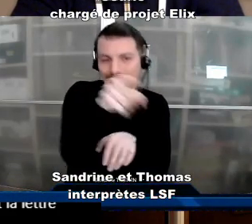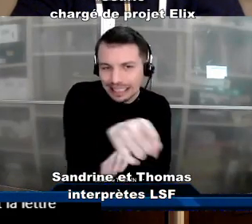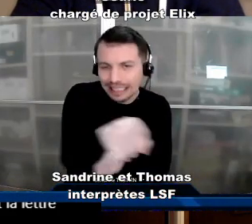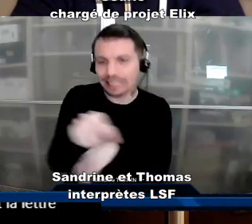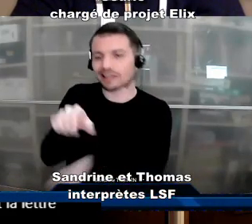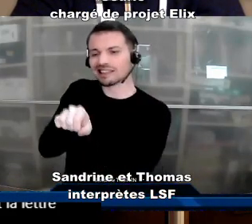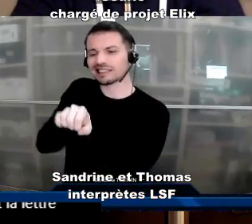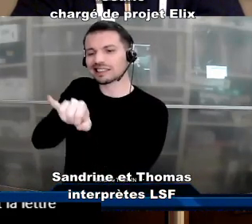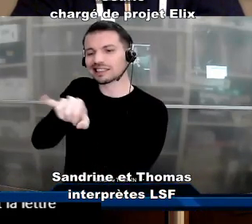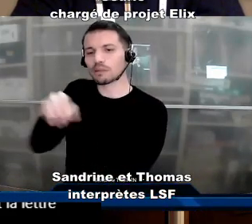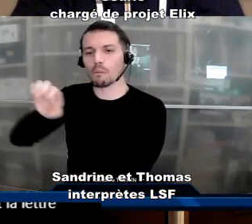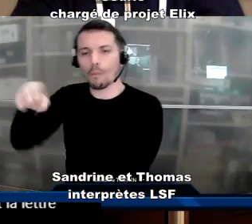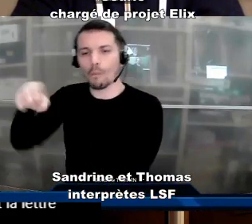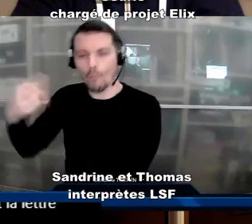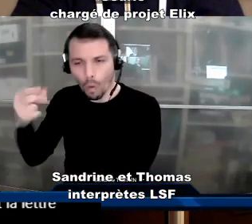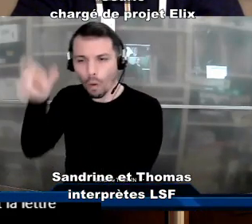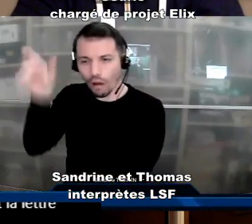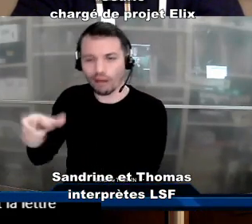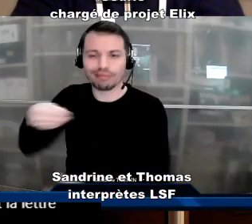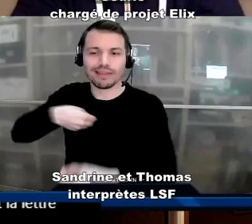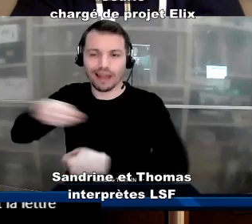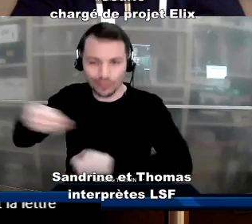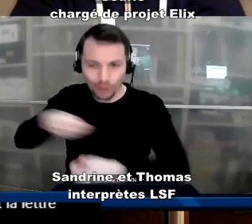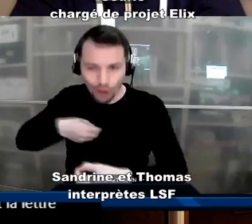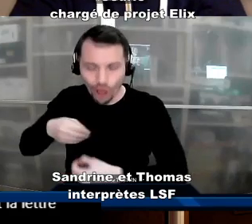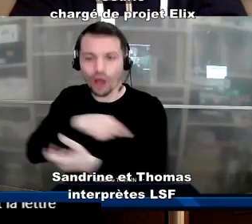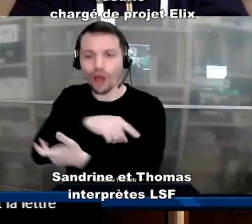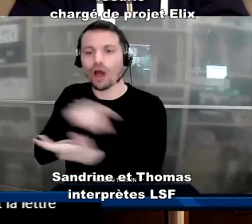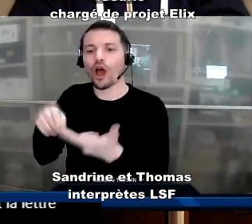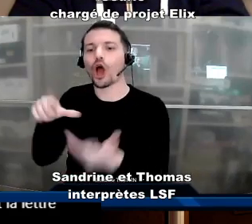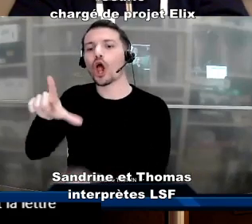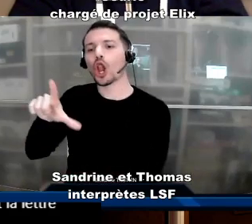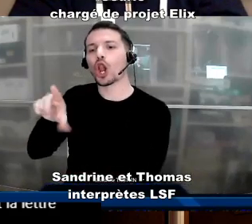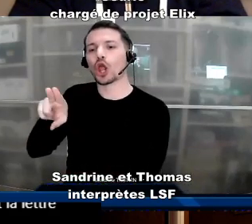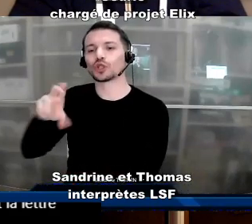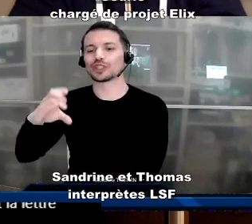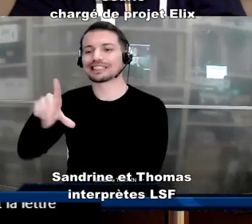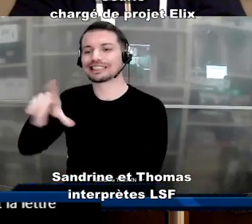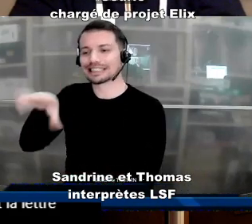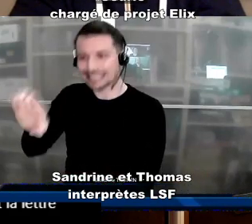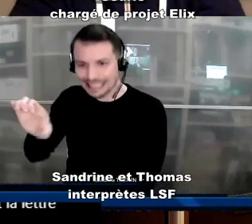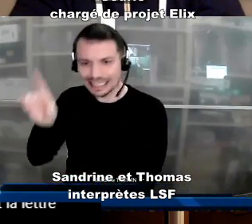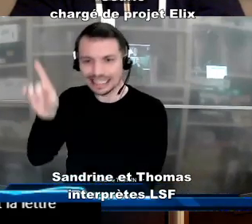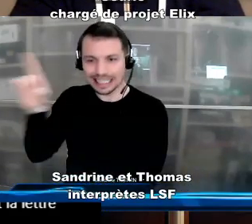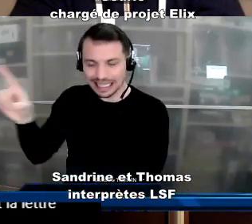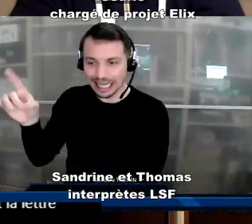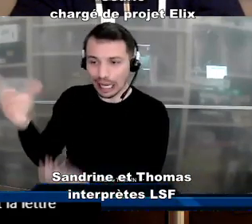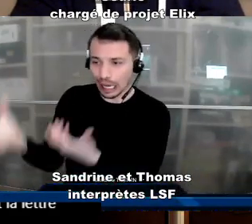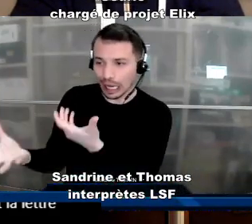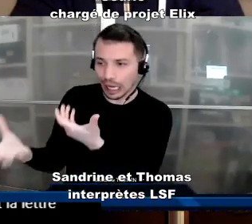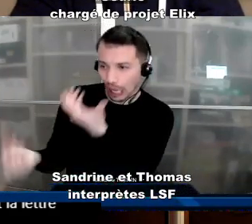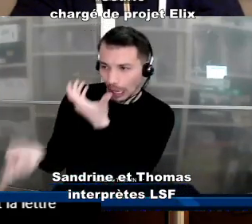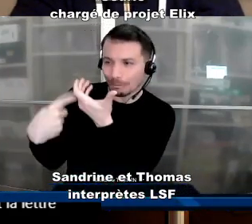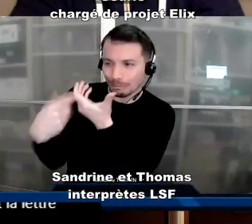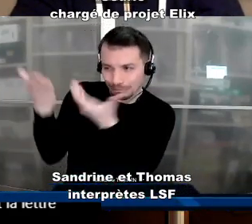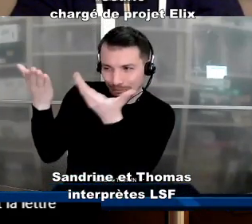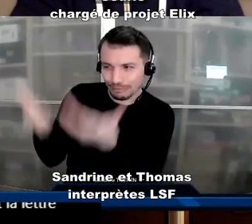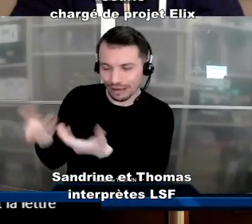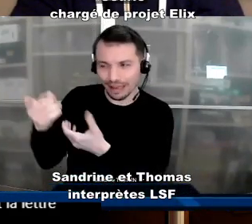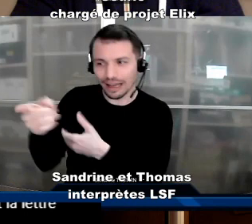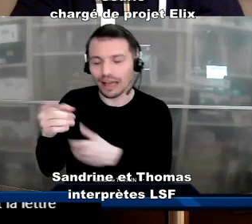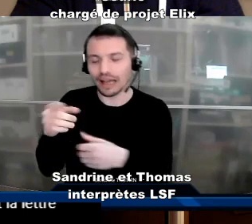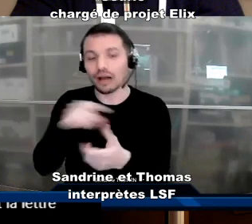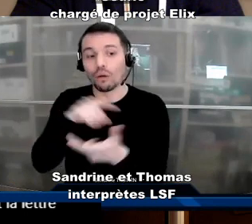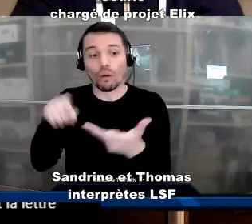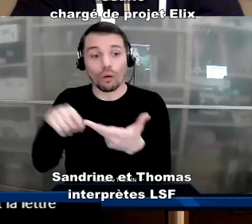notre directeur. Il y a Lucille qui nous a rejoint aussi. Et puis